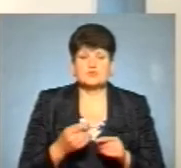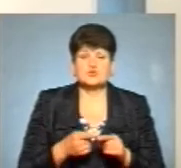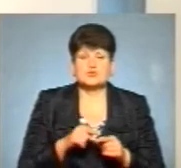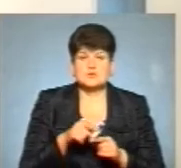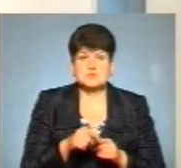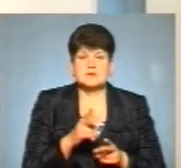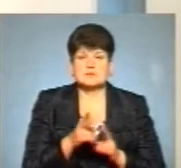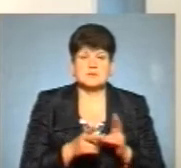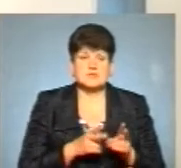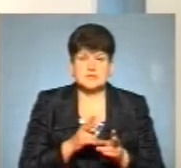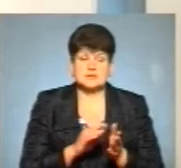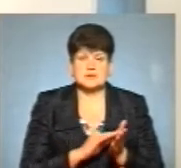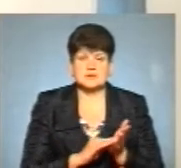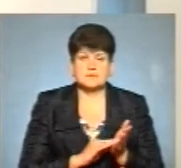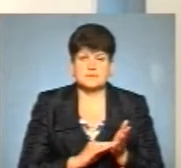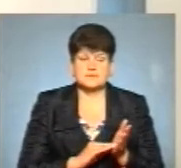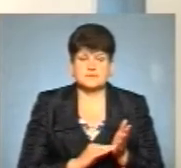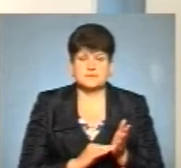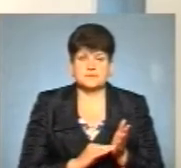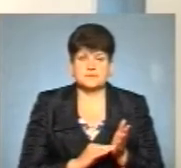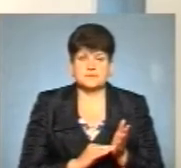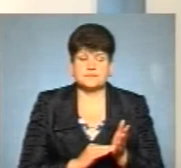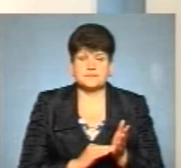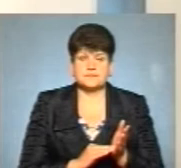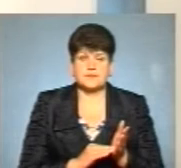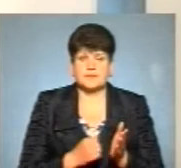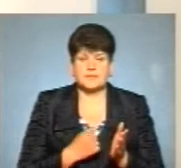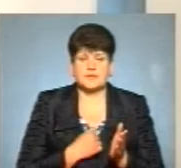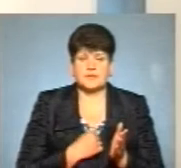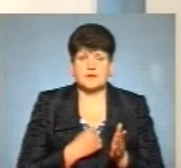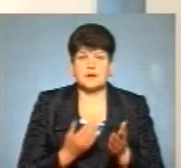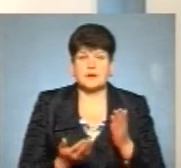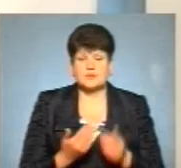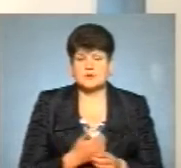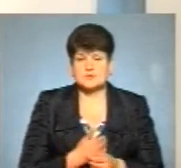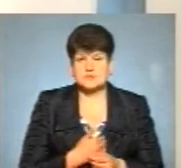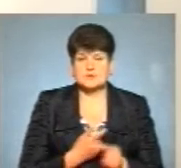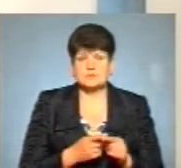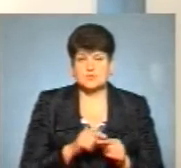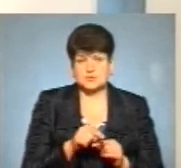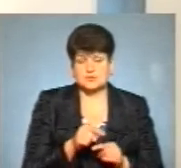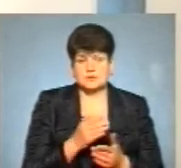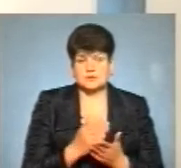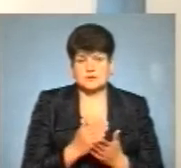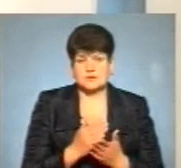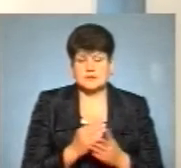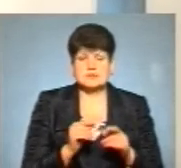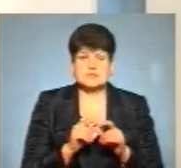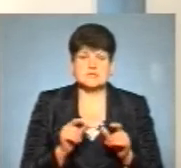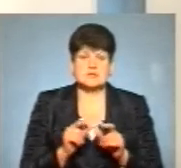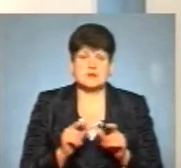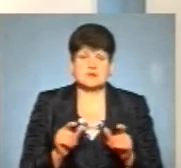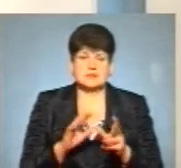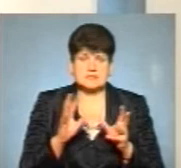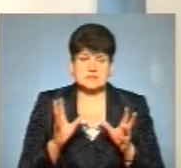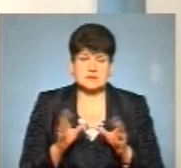петиція написана як не прикро, очевидно, або ініціатором цієї петиції є заклади